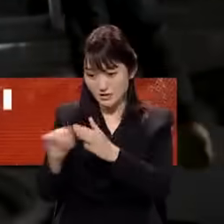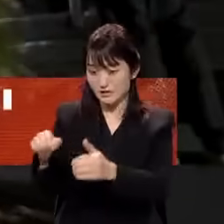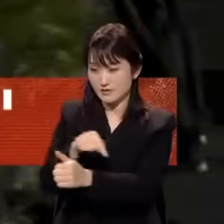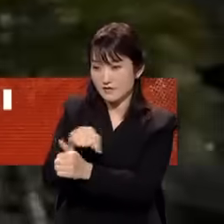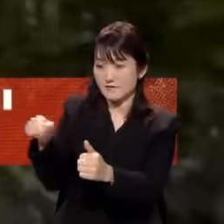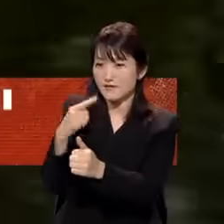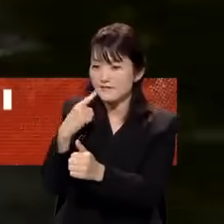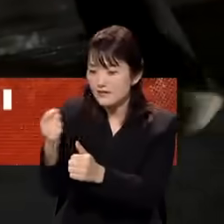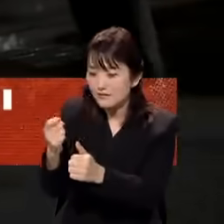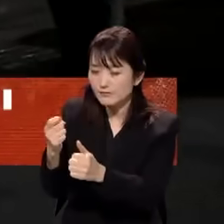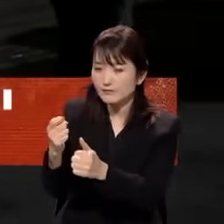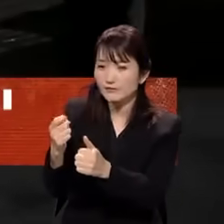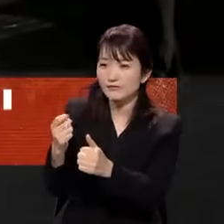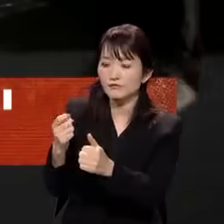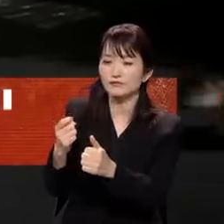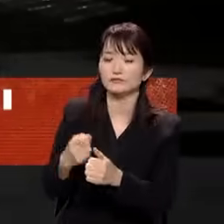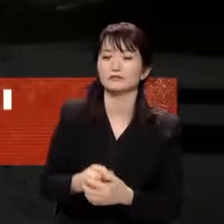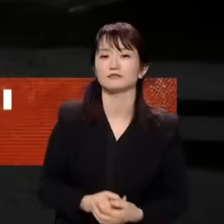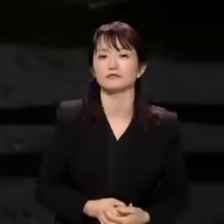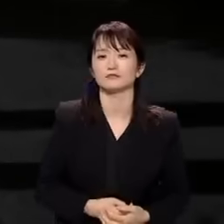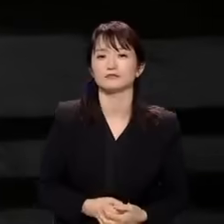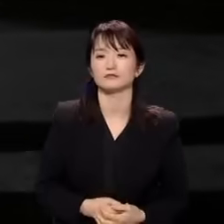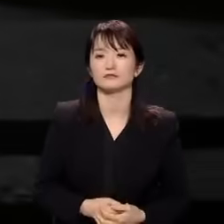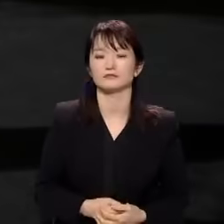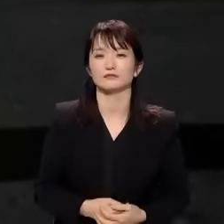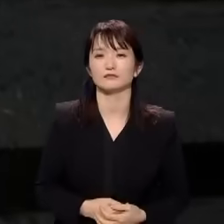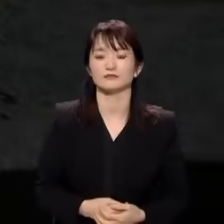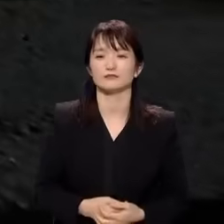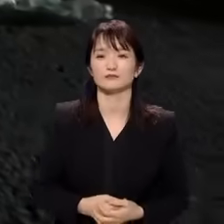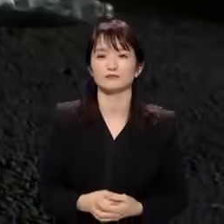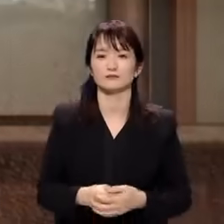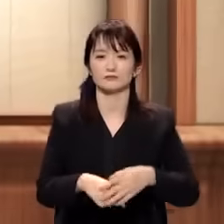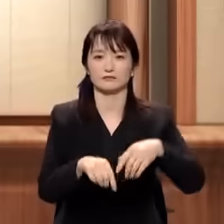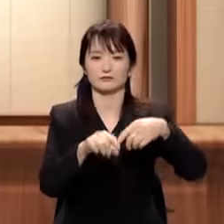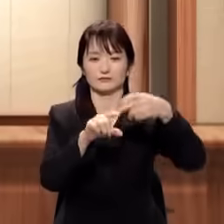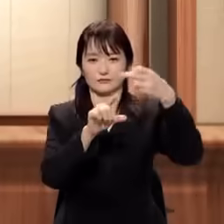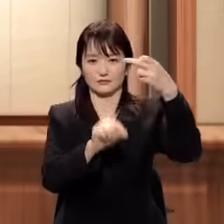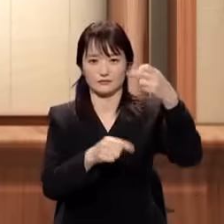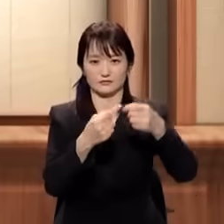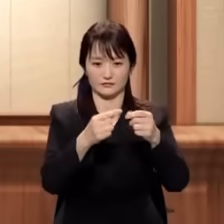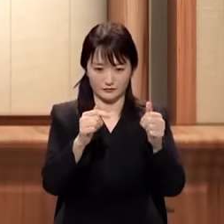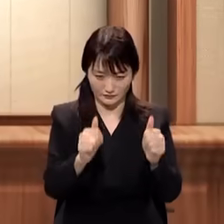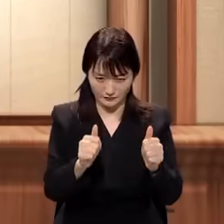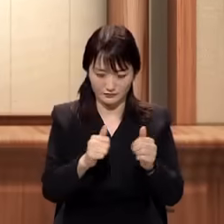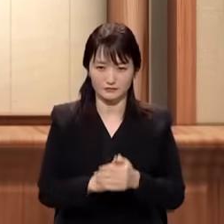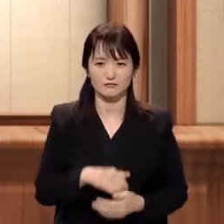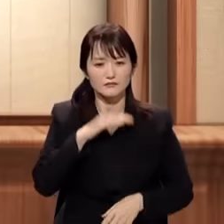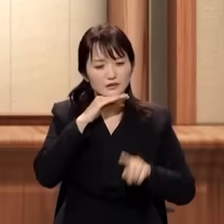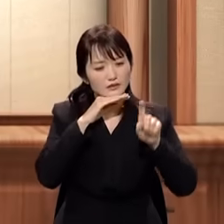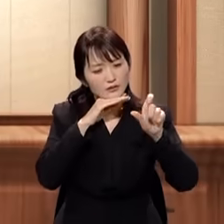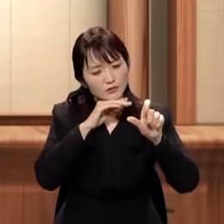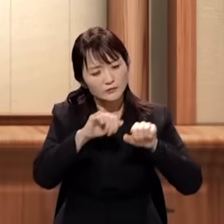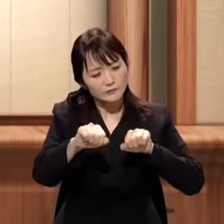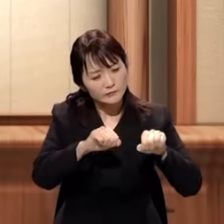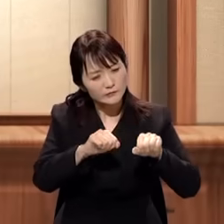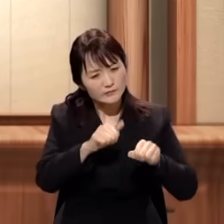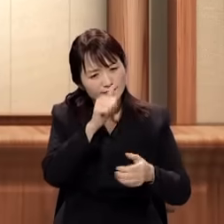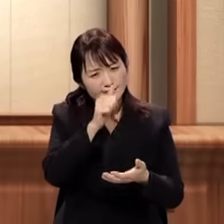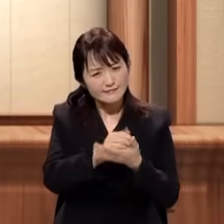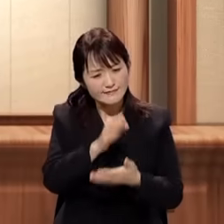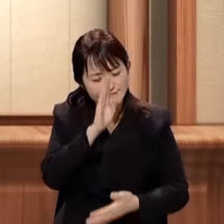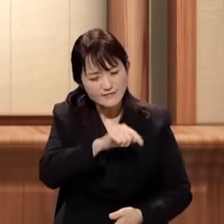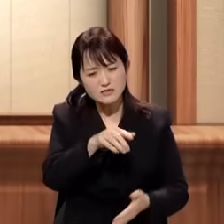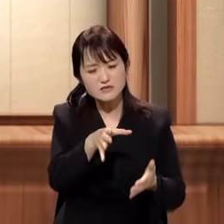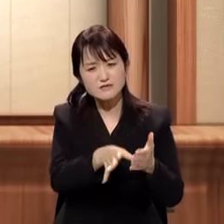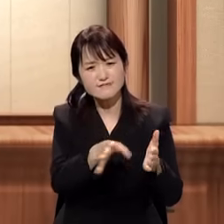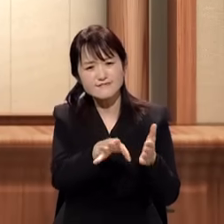해치겠다고 협박까지 한 혐의를 받기도 했습니다. 지난달 1심 재판부에서는 15살 소년의 행동이라고 보기에는 죄질이 극히